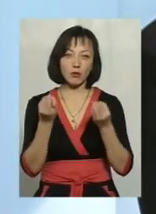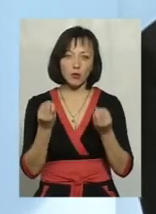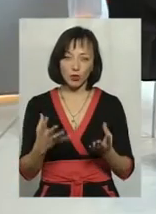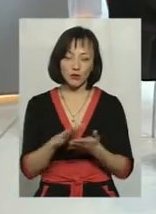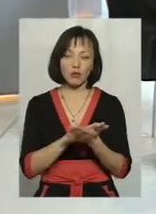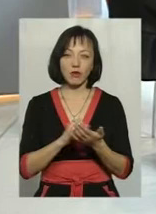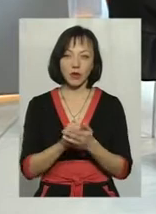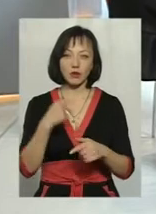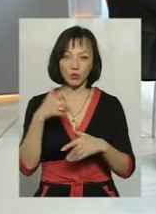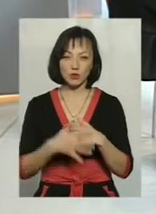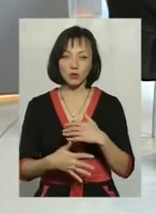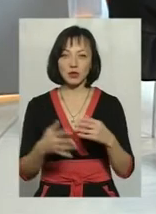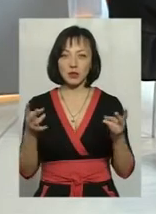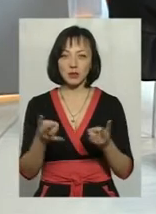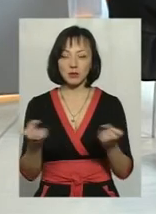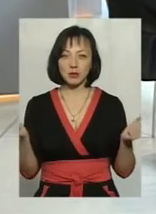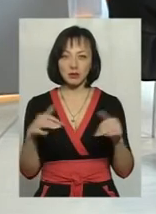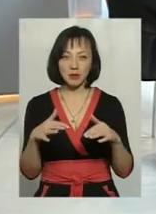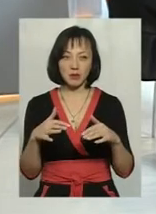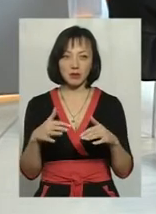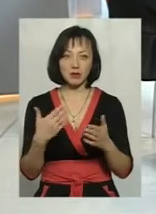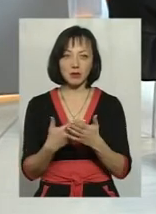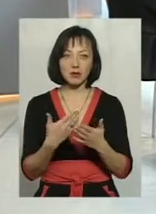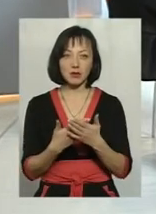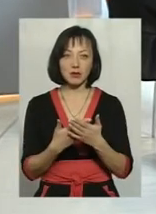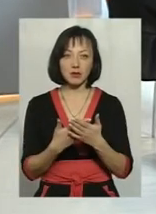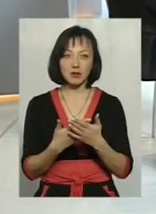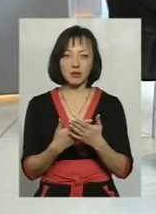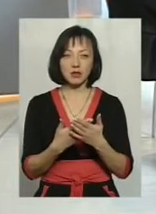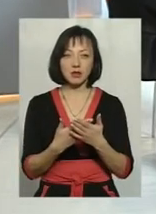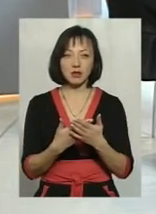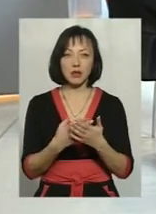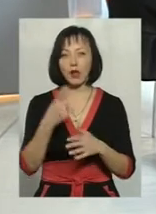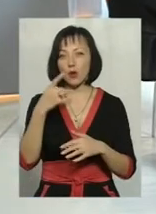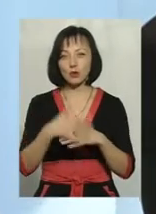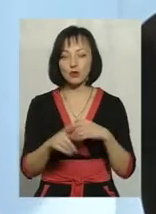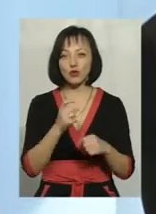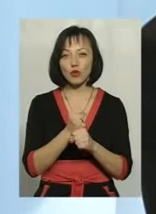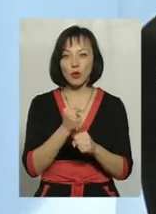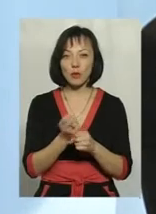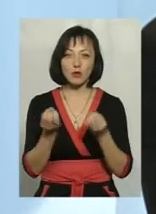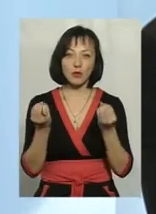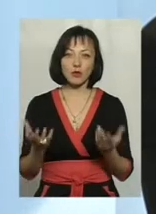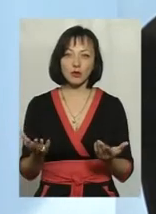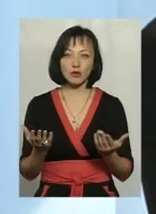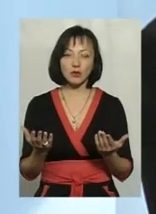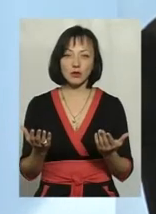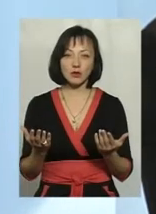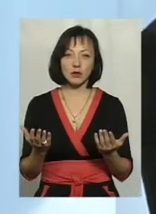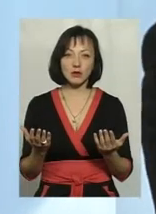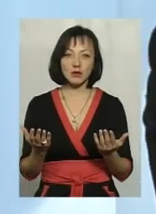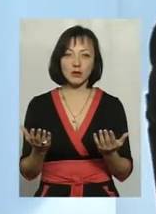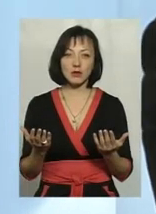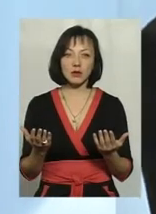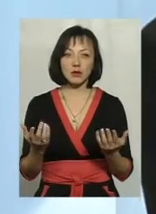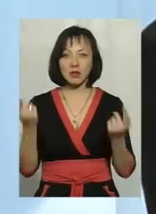так розумію, що там просто хлопці зібралися, ну, напевно, чи не зовсім розуміють, що роблять, чи просто, ну,